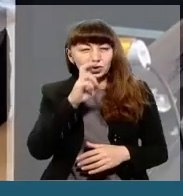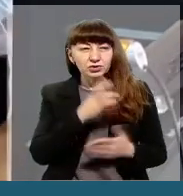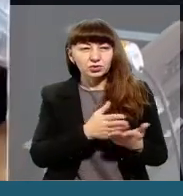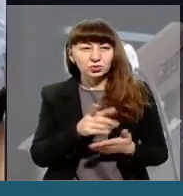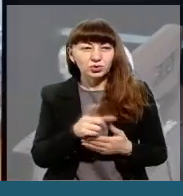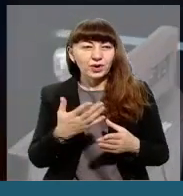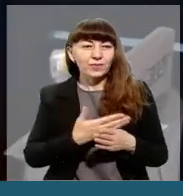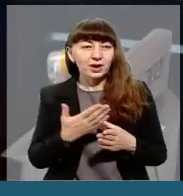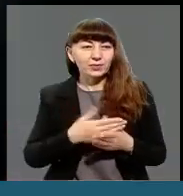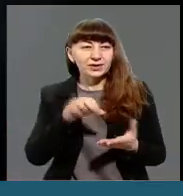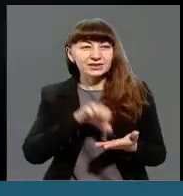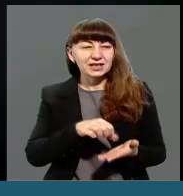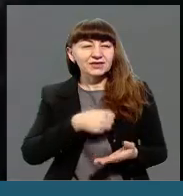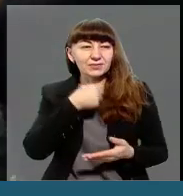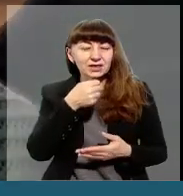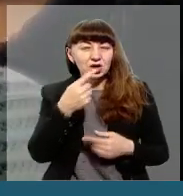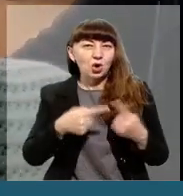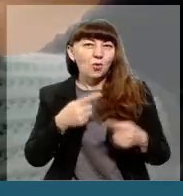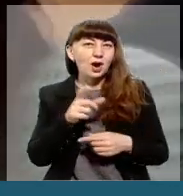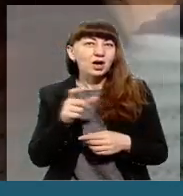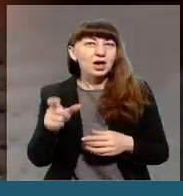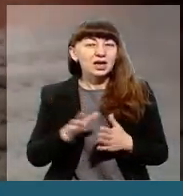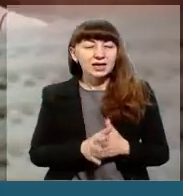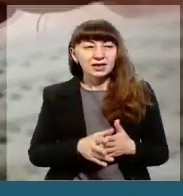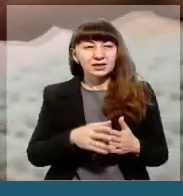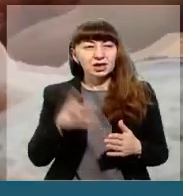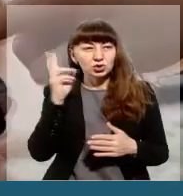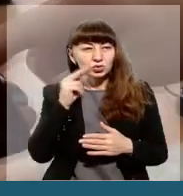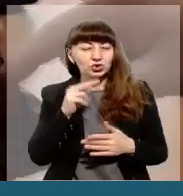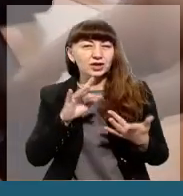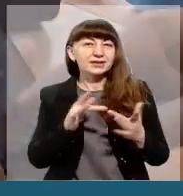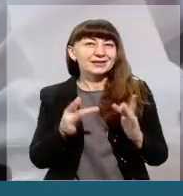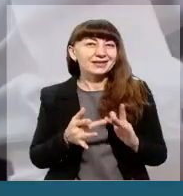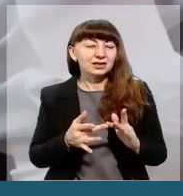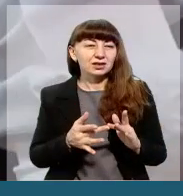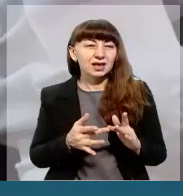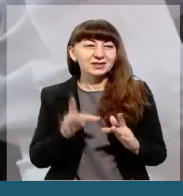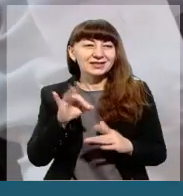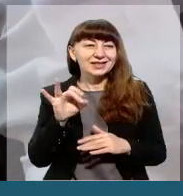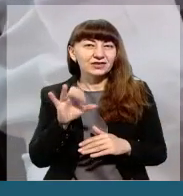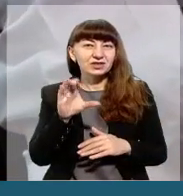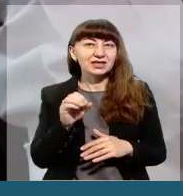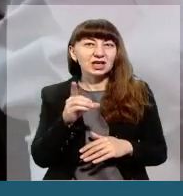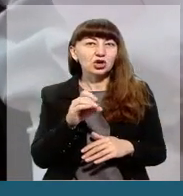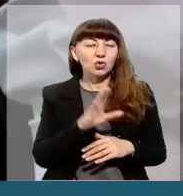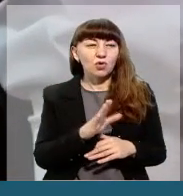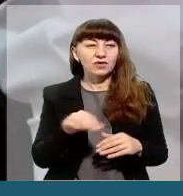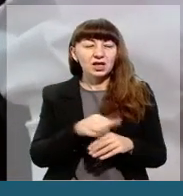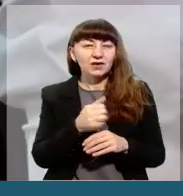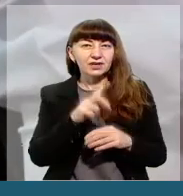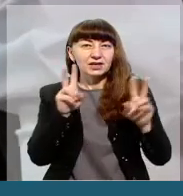Волонтеры-госслужащие помогали представителям старшего поколения осваивать современные онлайн-сервисы. Основная тема сегодняшнего занятия –